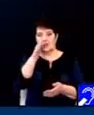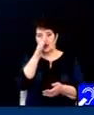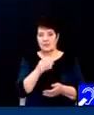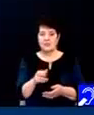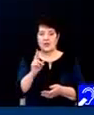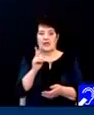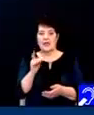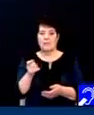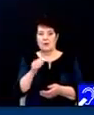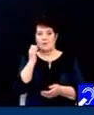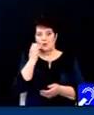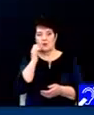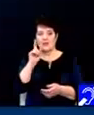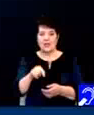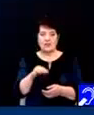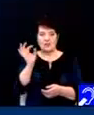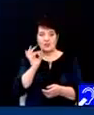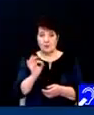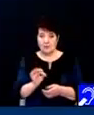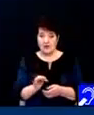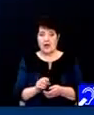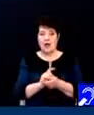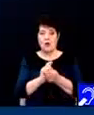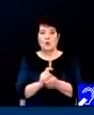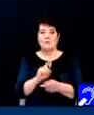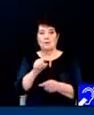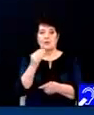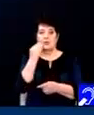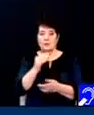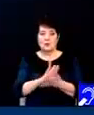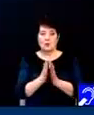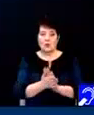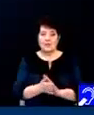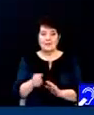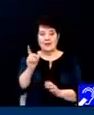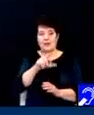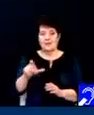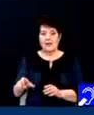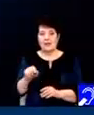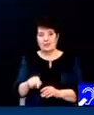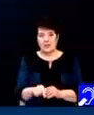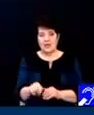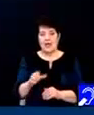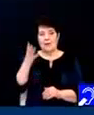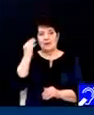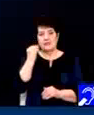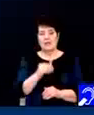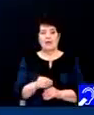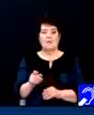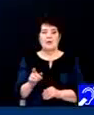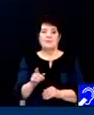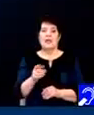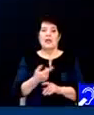Feodosia, Crimea, Moscova și chiar în Germania. A luptat foarte mult pentru a îmbunătăți situația țăranilor din Basarabia, creând o mișcare